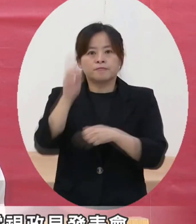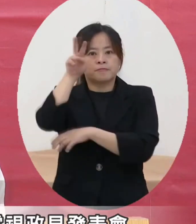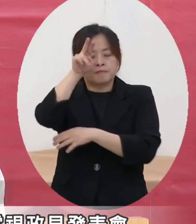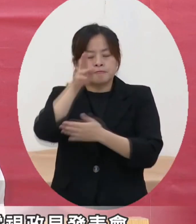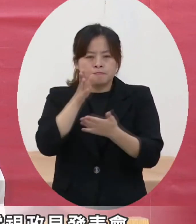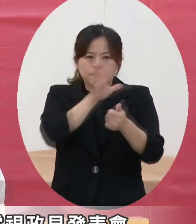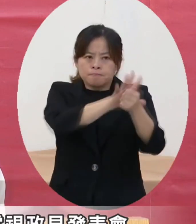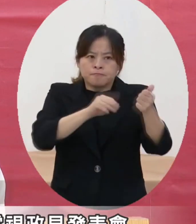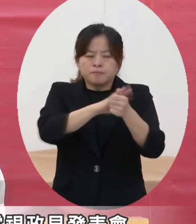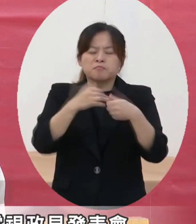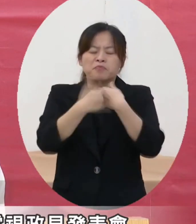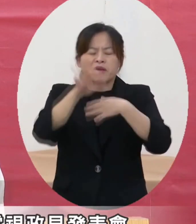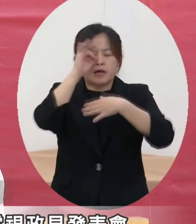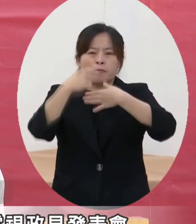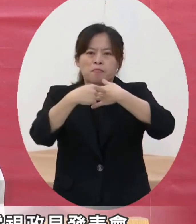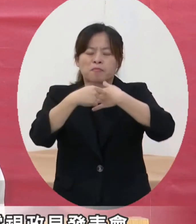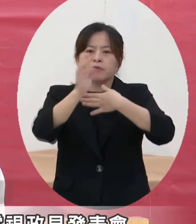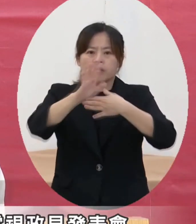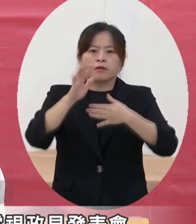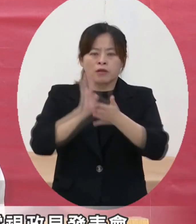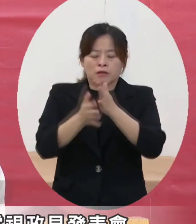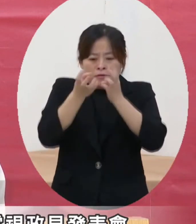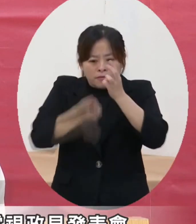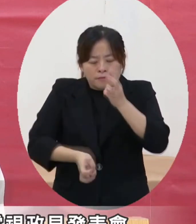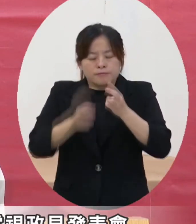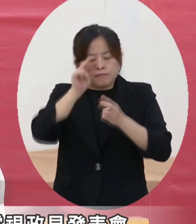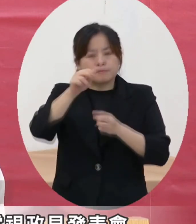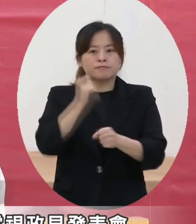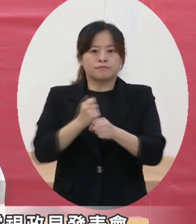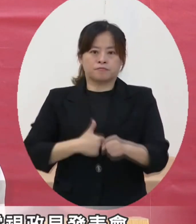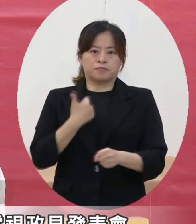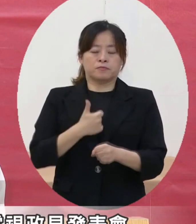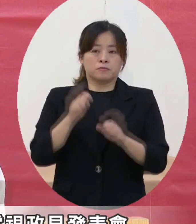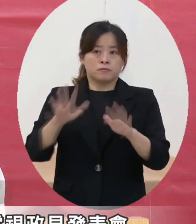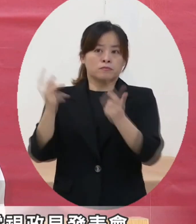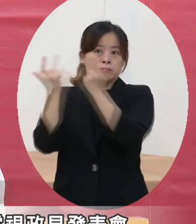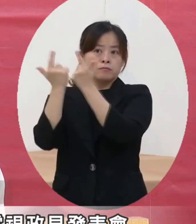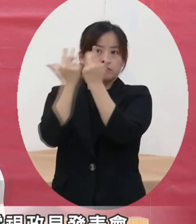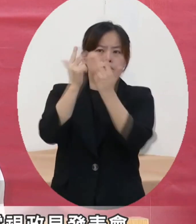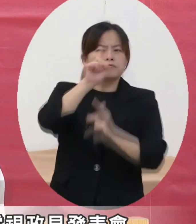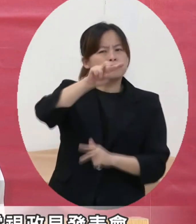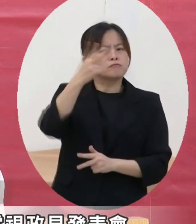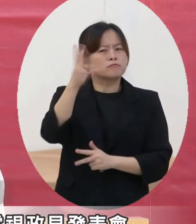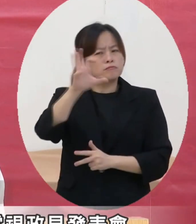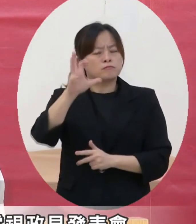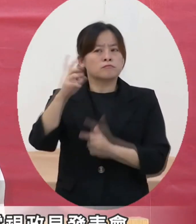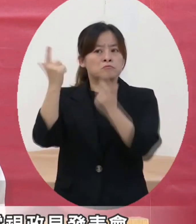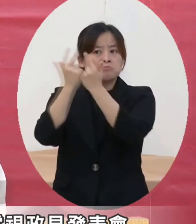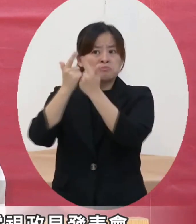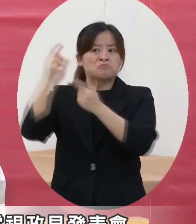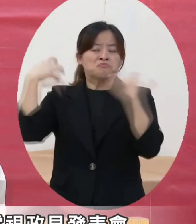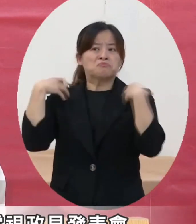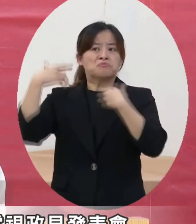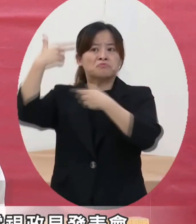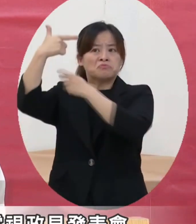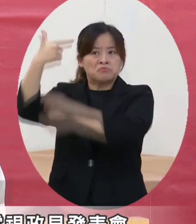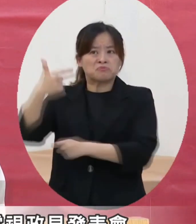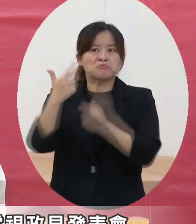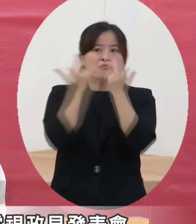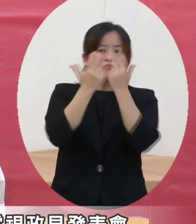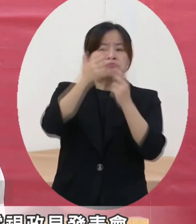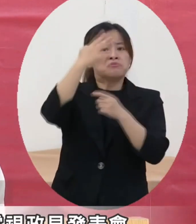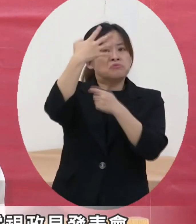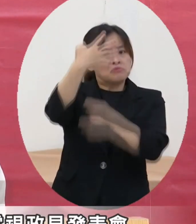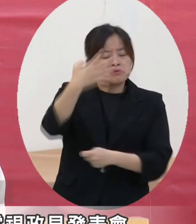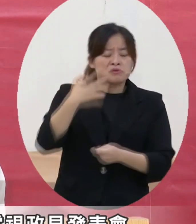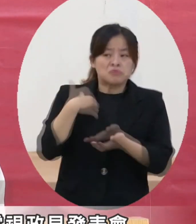时候，不要只看表面，还是要务实的来看。目前以双北的1280来讲，台北要负担6亿，新北要负担4亿，